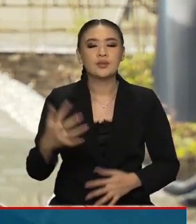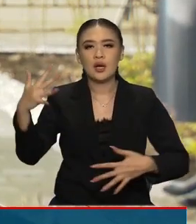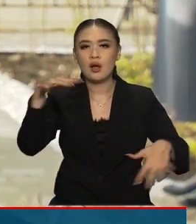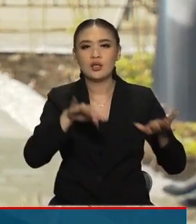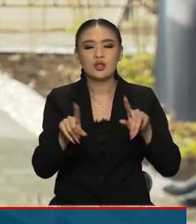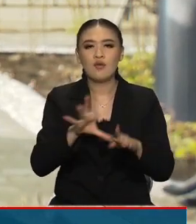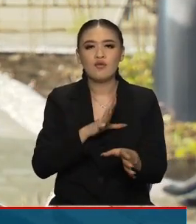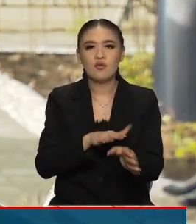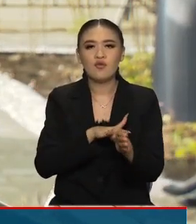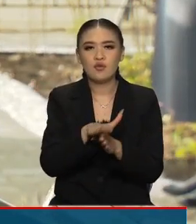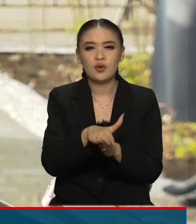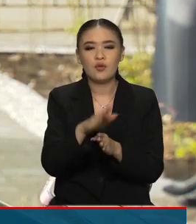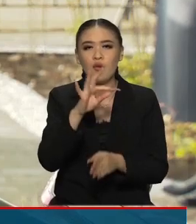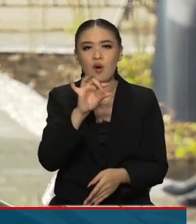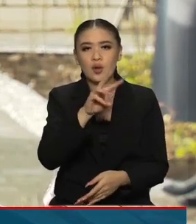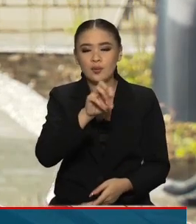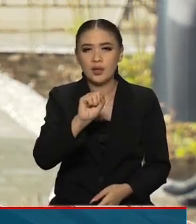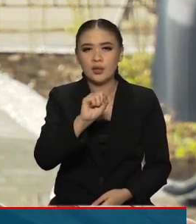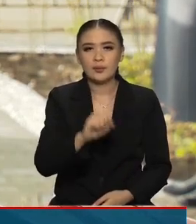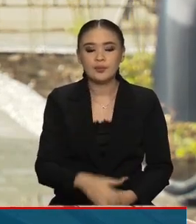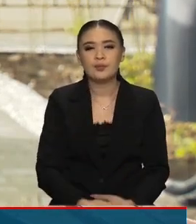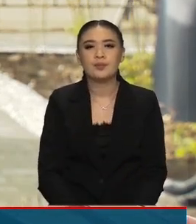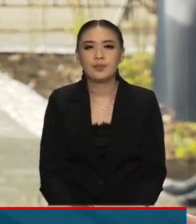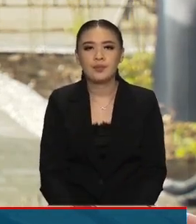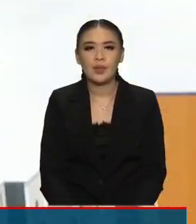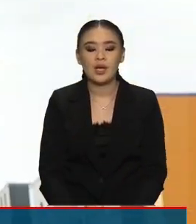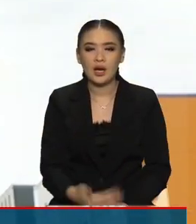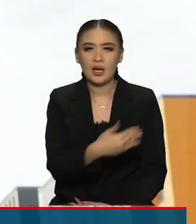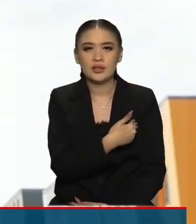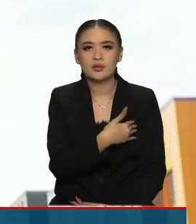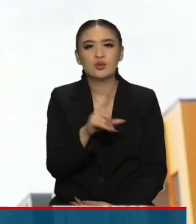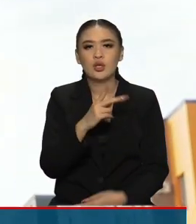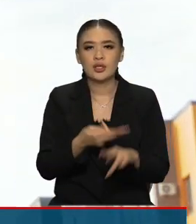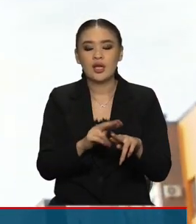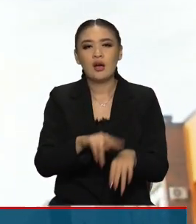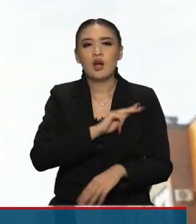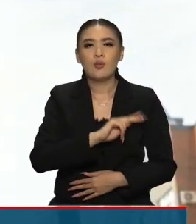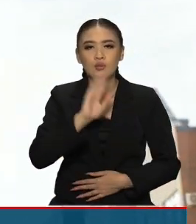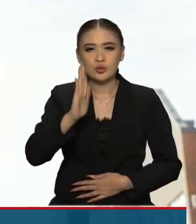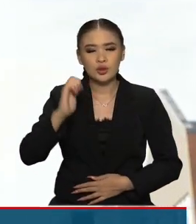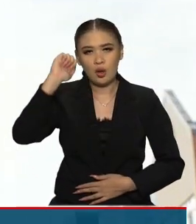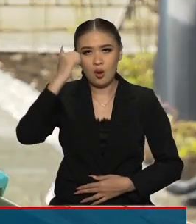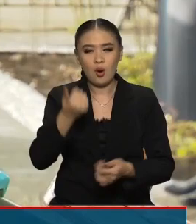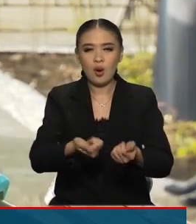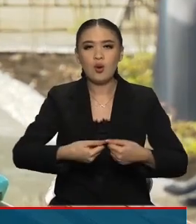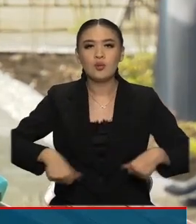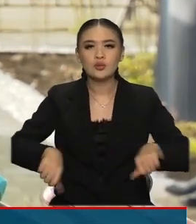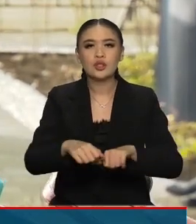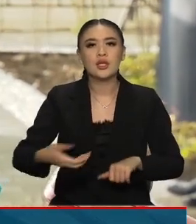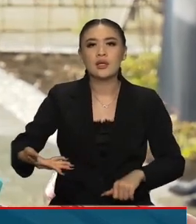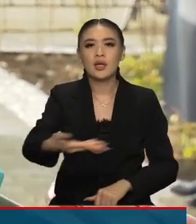Постамент выполнен формой горы. И надеемся, что эта работа будет символом общей